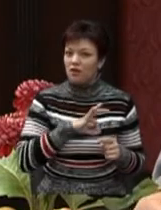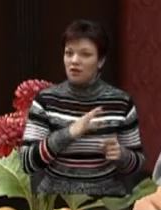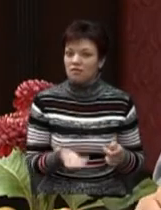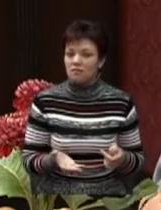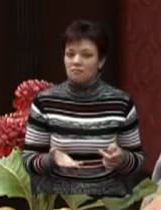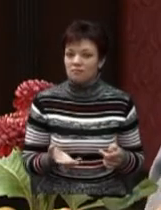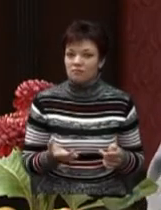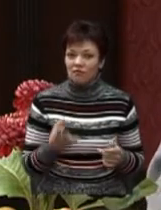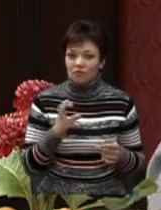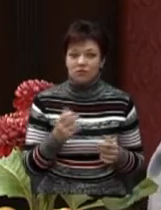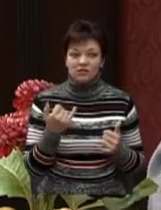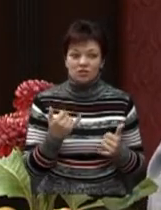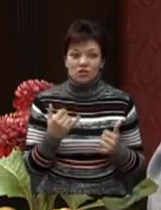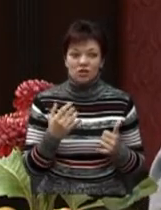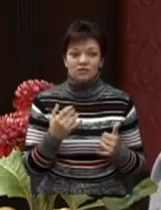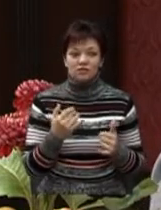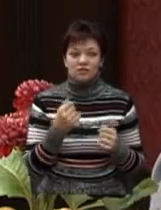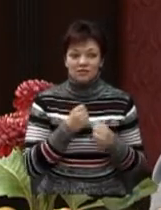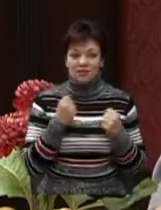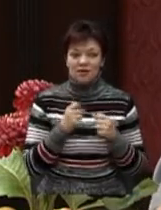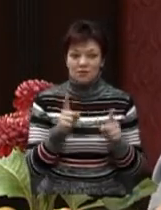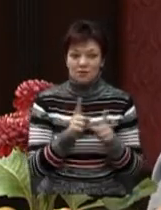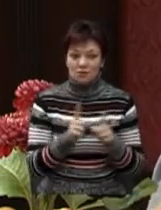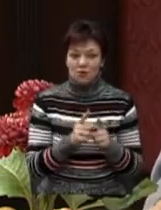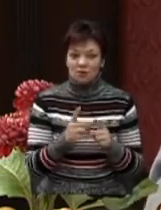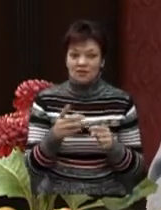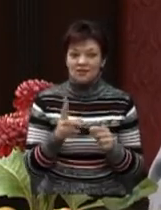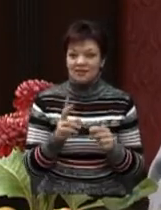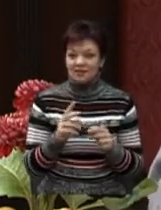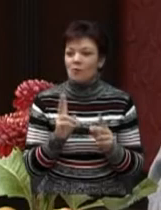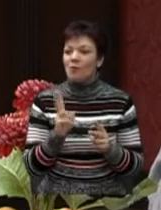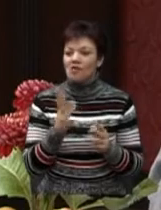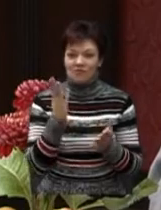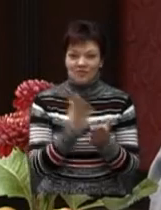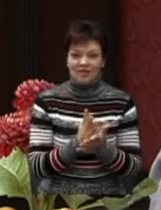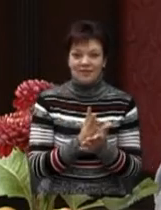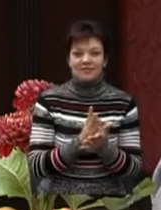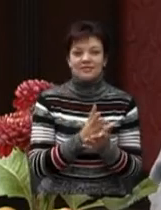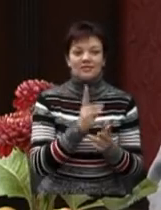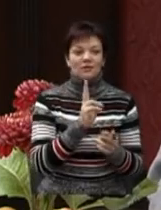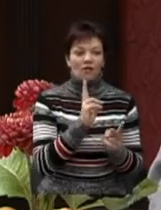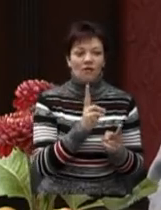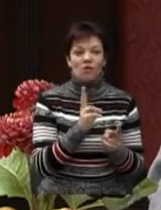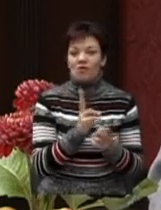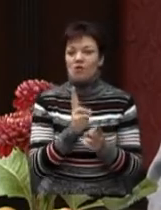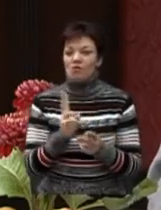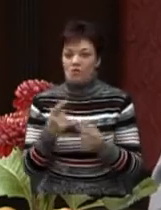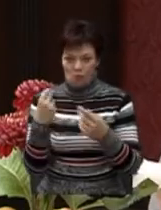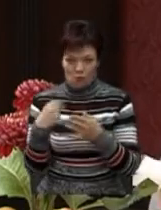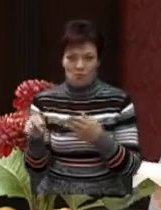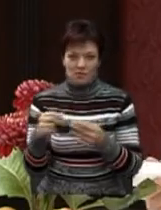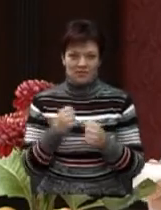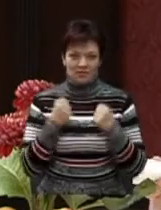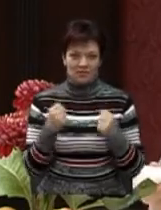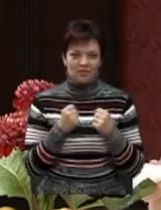сейчас стараемся вот их выкупить, у кого они есть, а народ уже не сильно и продает. У нас примерно около 1000 акционеров, простые